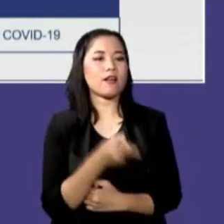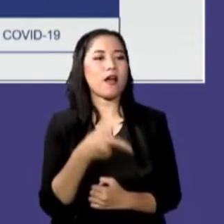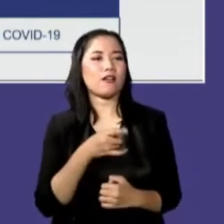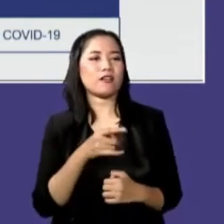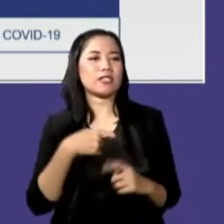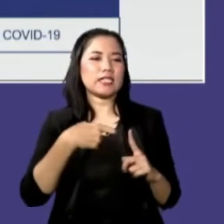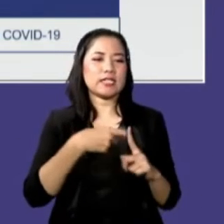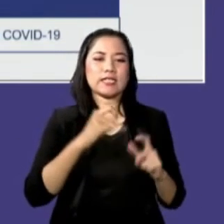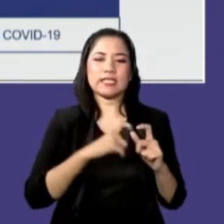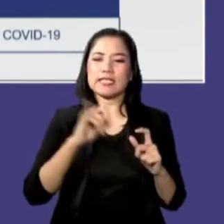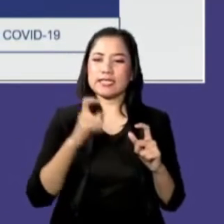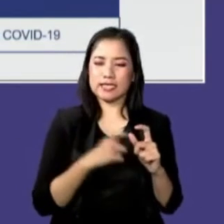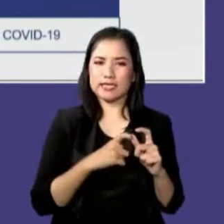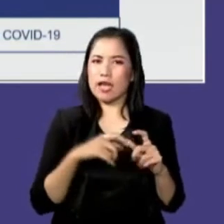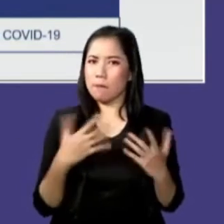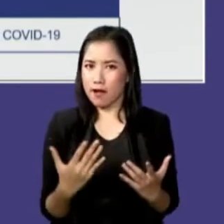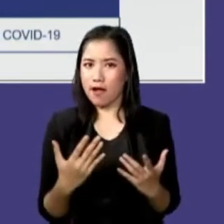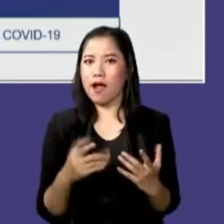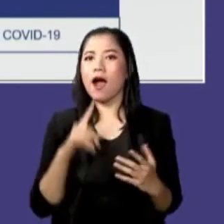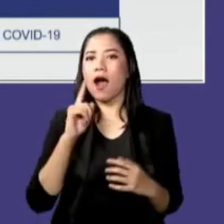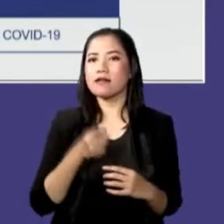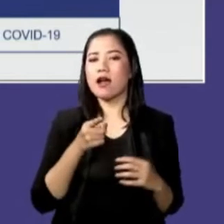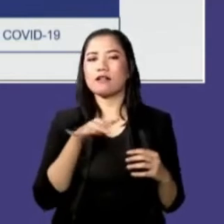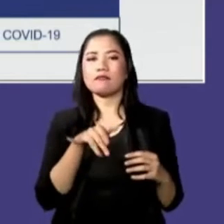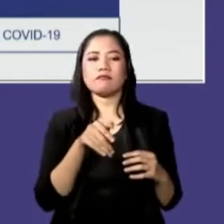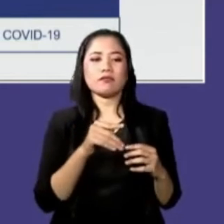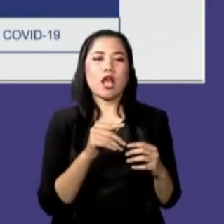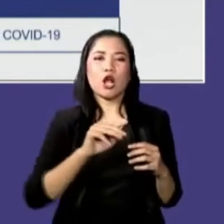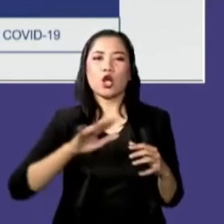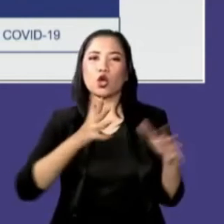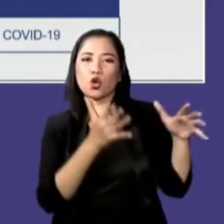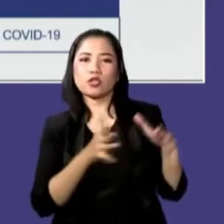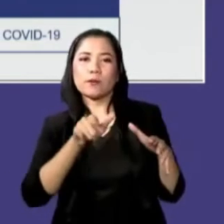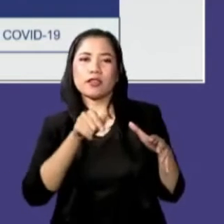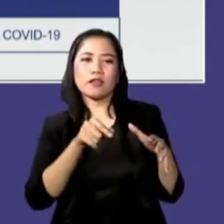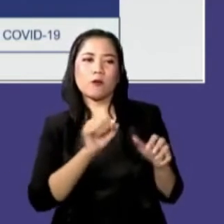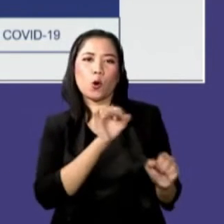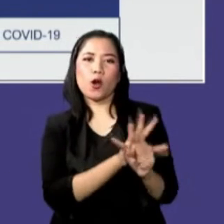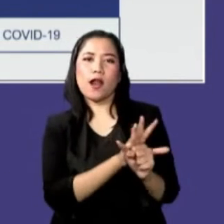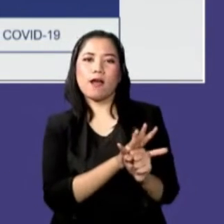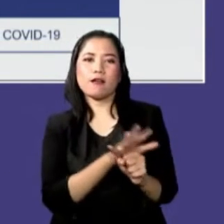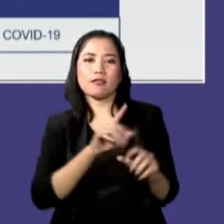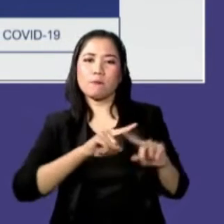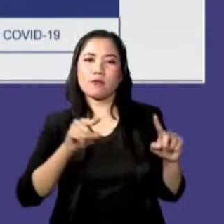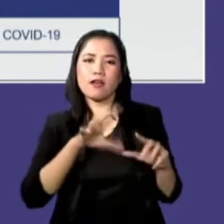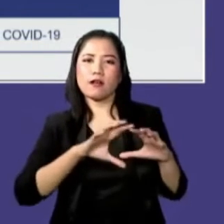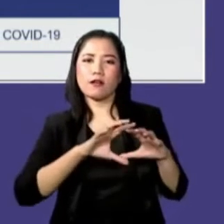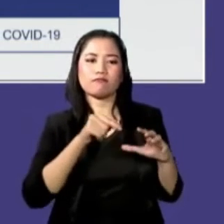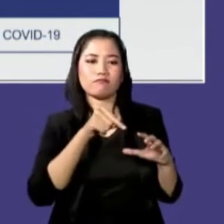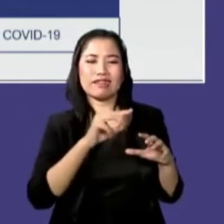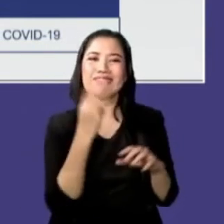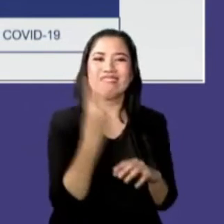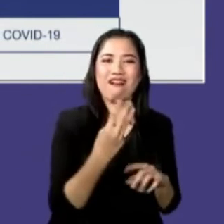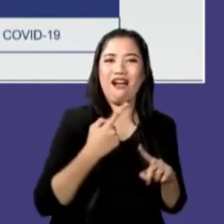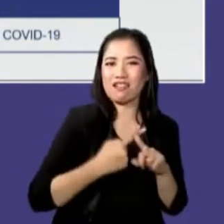dilanda krisis third wave atau gelombang ketiga. Inilah saatnya kita bahu-membahu untuk melawan virus